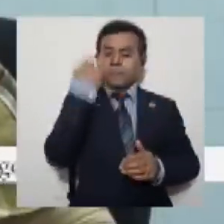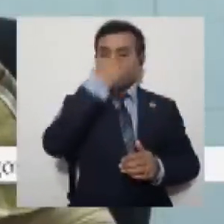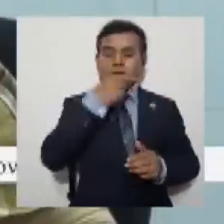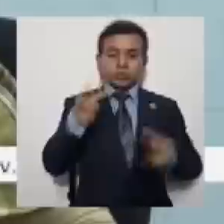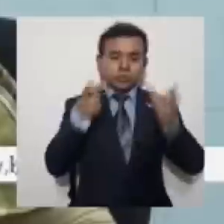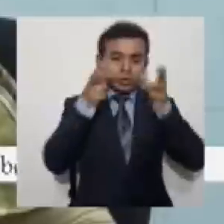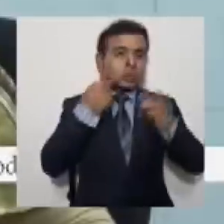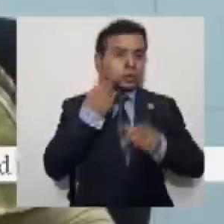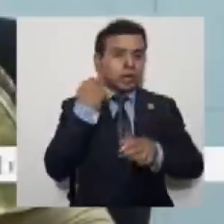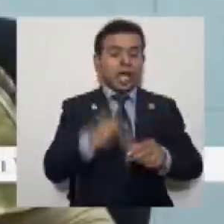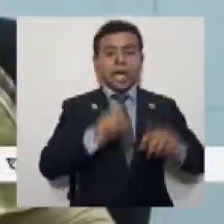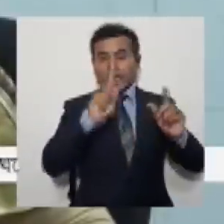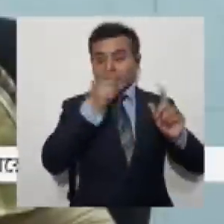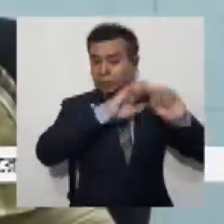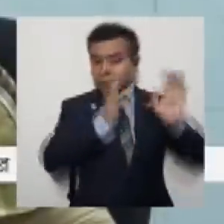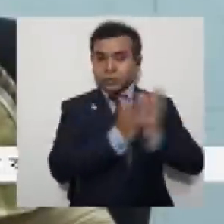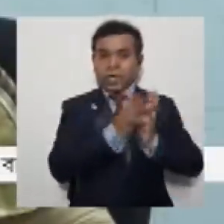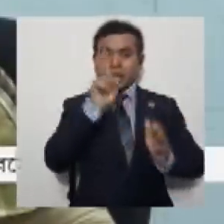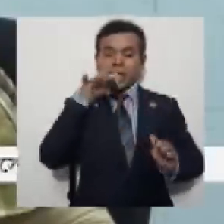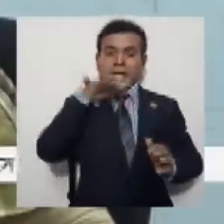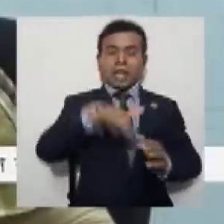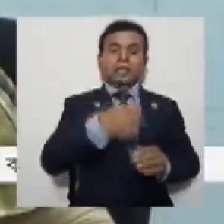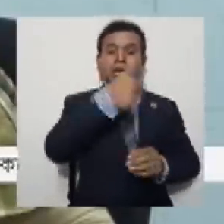168,350 জন ছাড় পেয়েছেন 24 ঘন্টায়